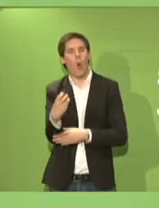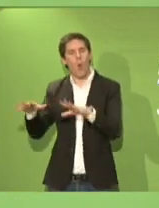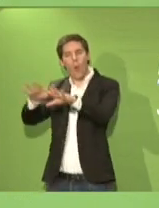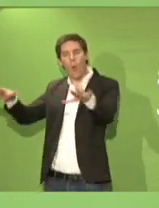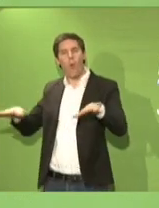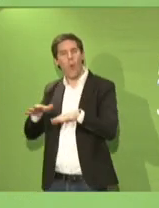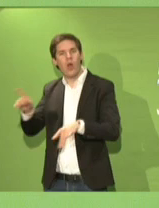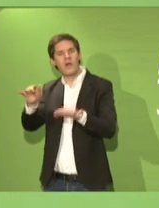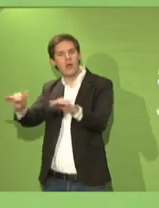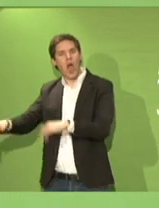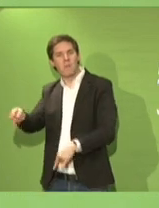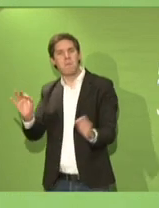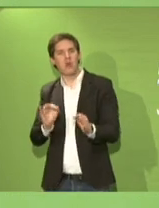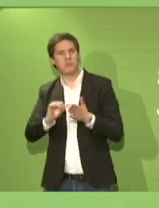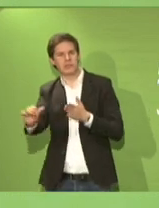unangetastet bleiben.